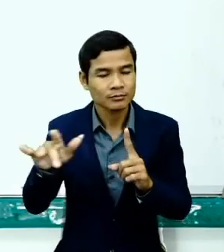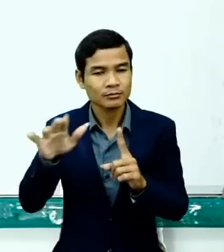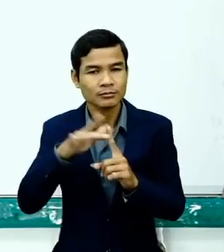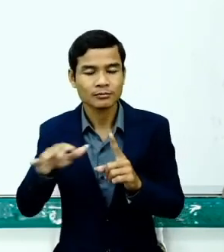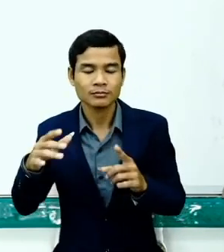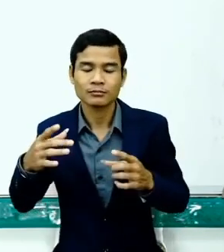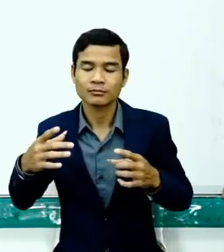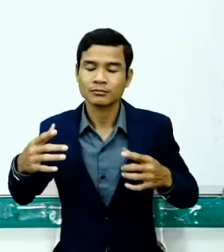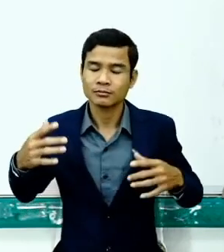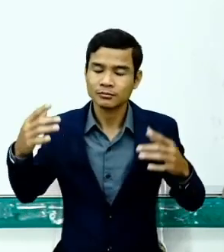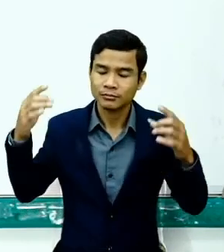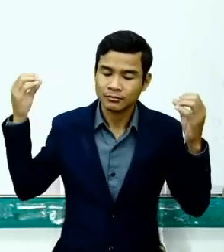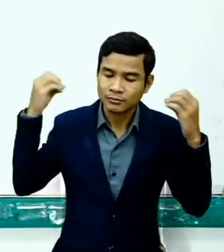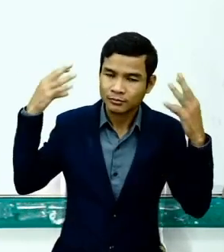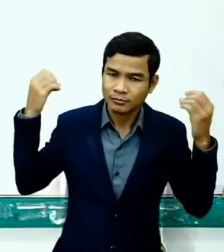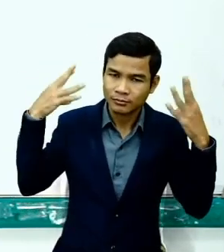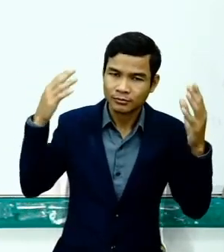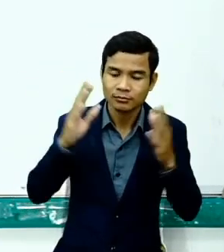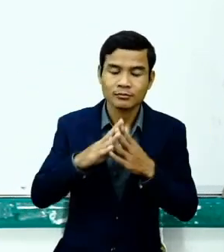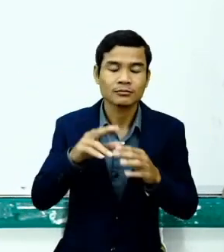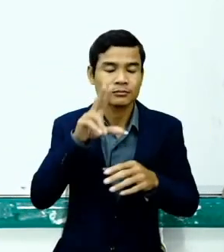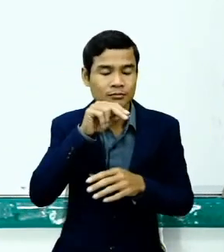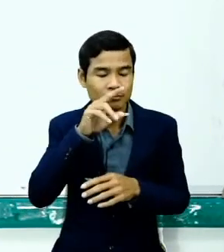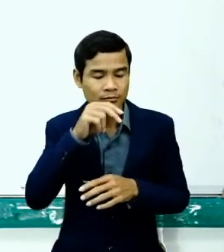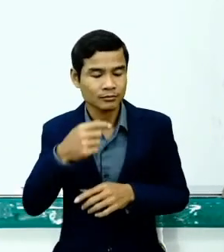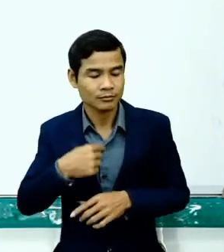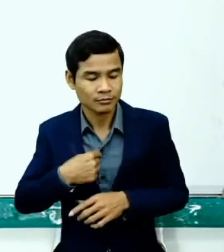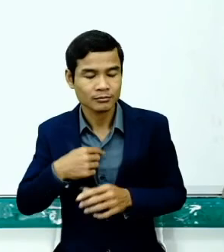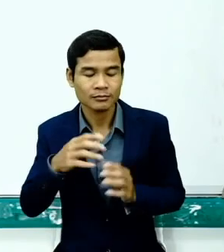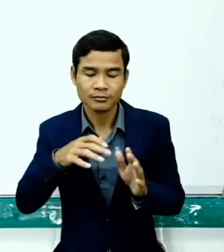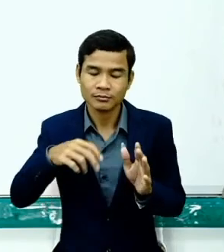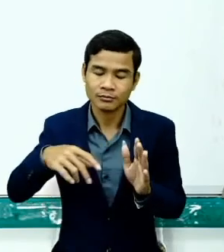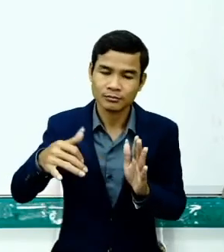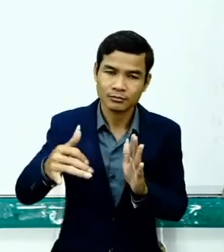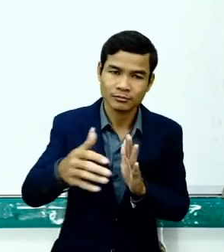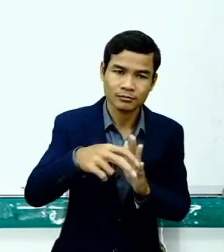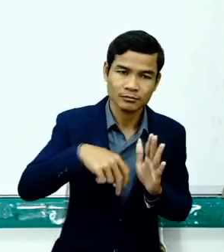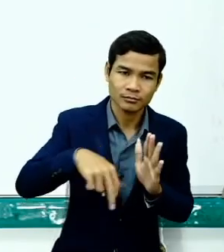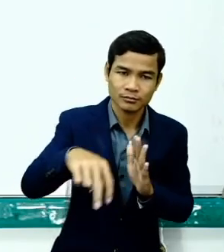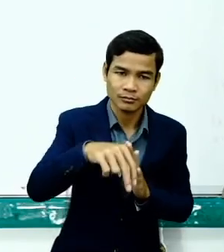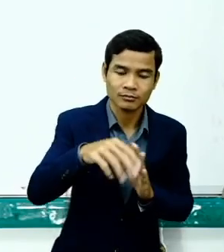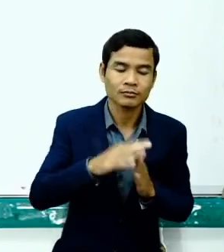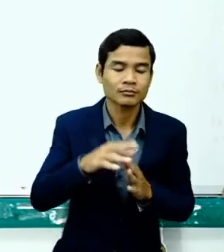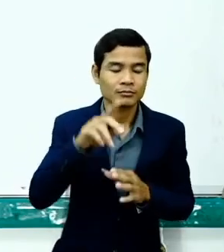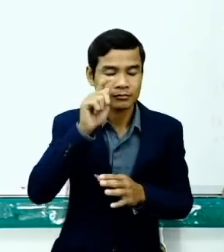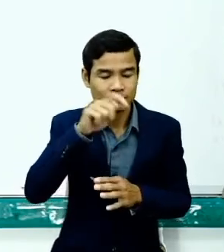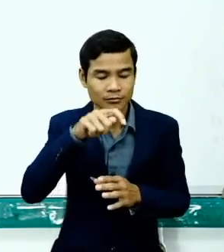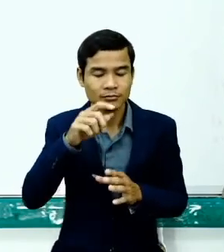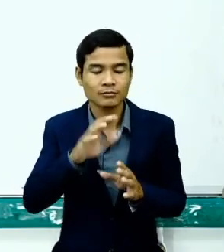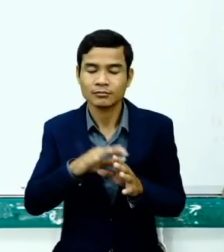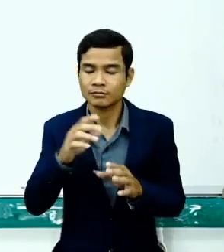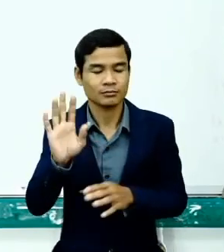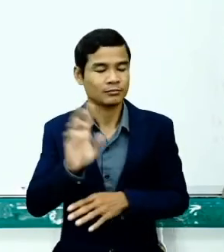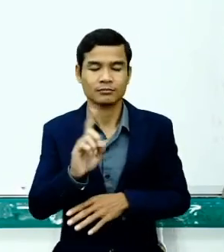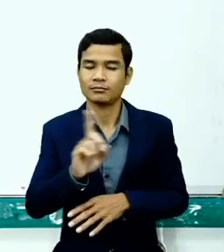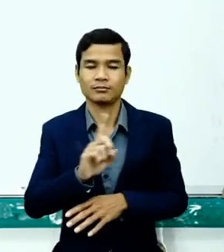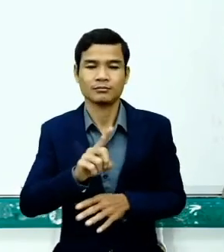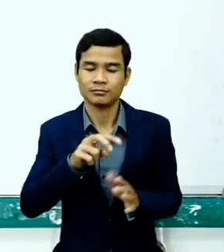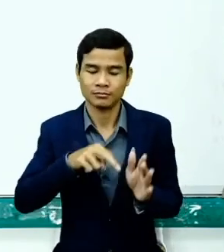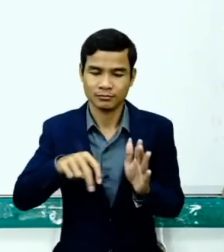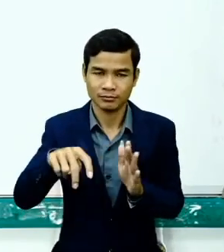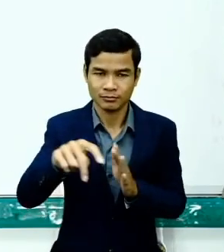ឡាកាបកាបថាខ្ញុំដើរមុខកុកកុកថាខ្ញុំមិនអើ